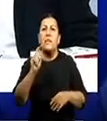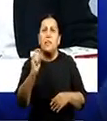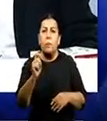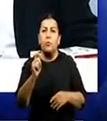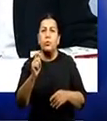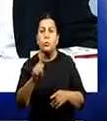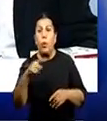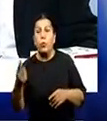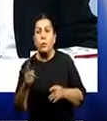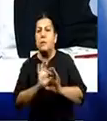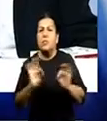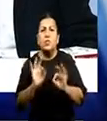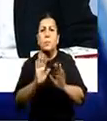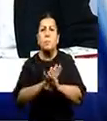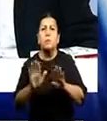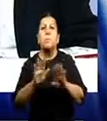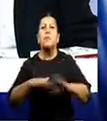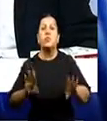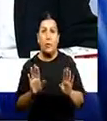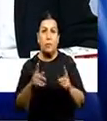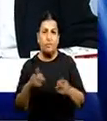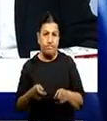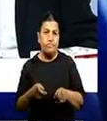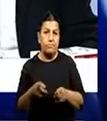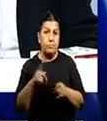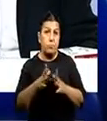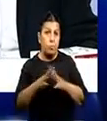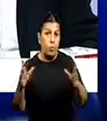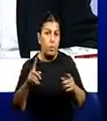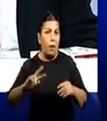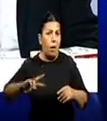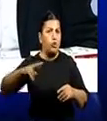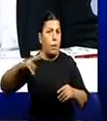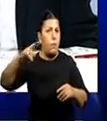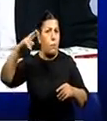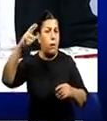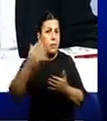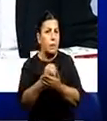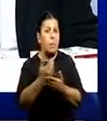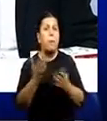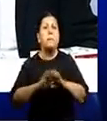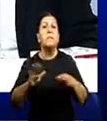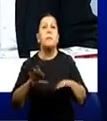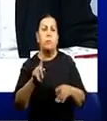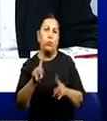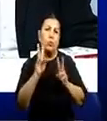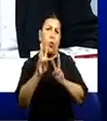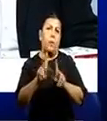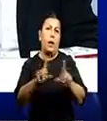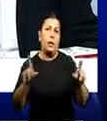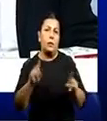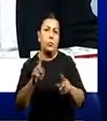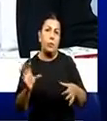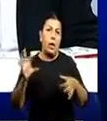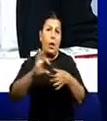yanı hiç bitmeyecek. Bu paralel yapılanma tarafı hiç bitmeyecek. Büyük bir aşama kaydettik ama tamamlanmadı. Bunu görmek lazım. Buna